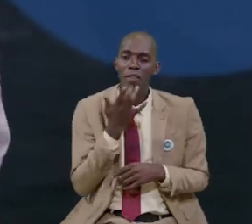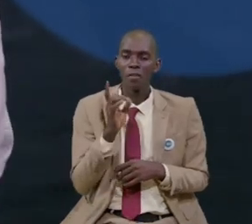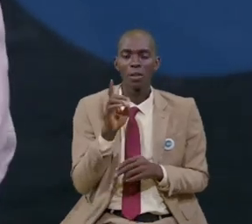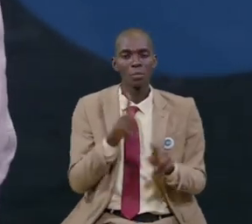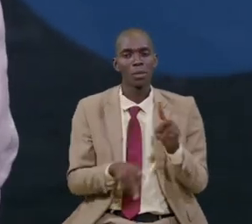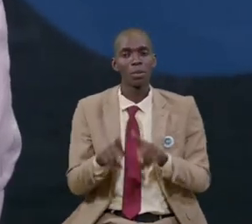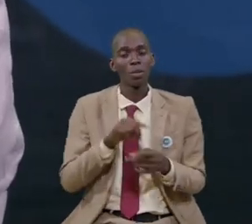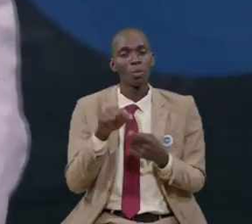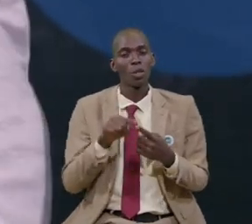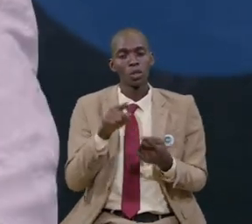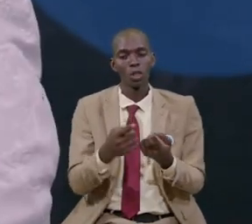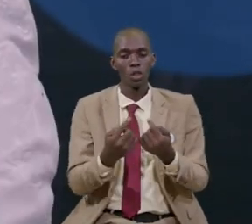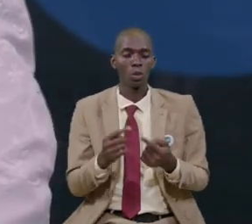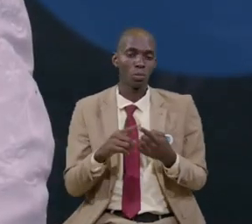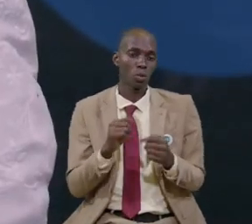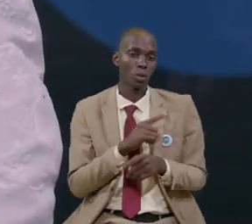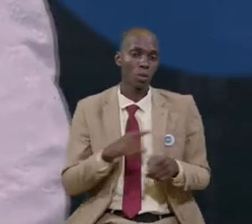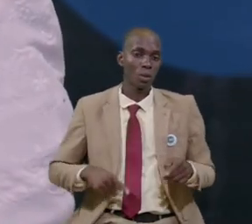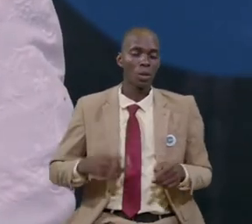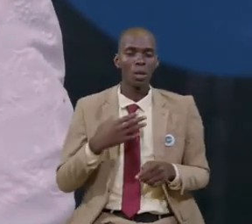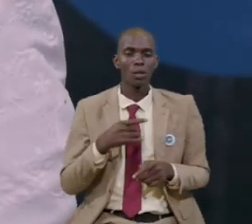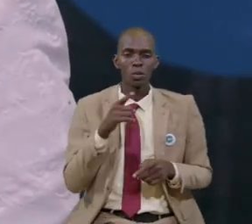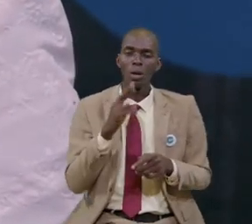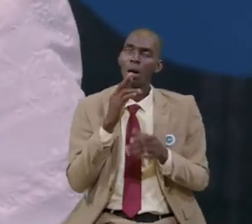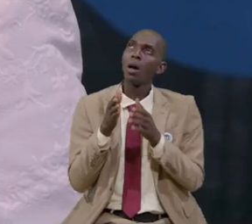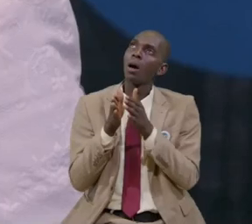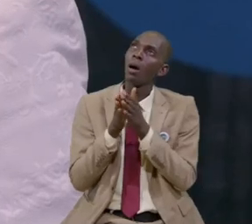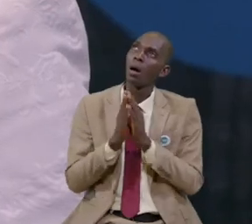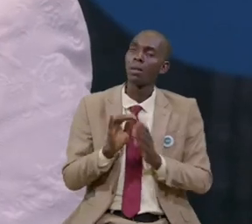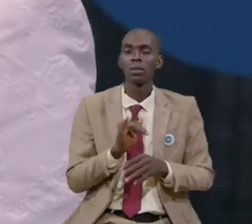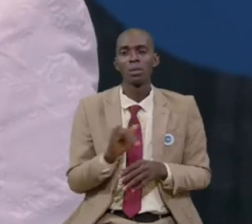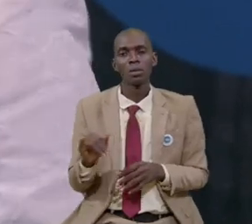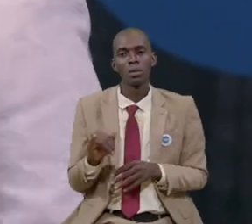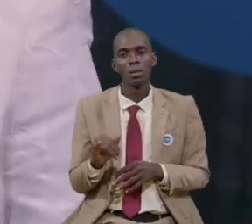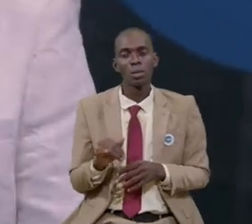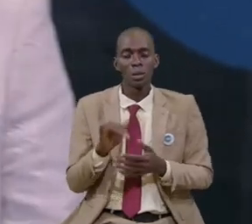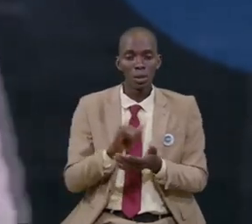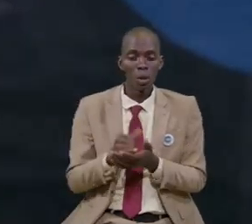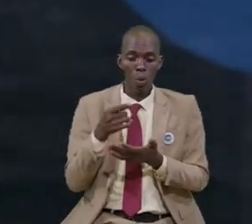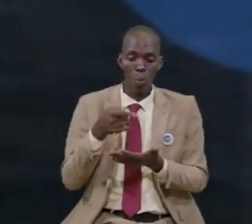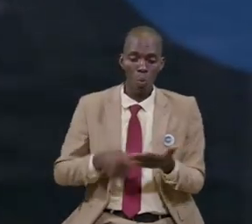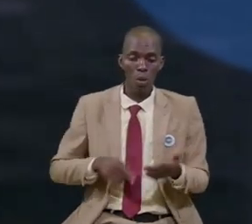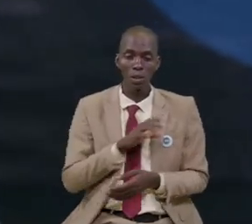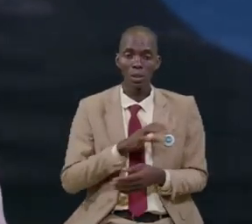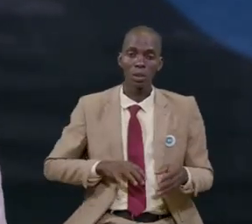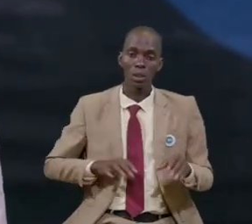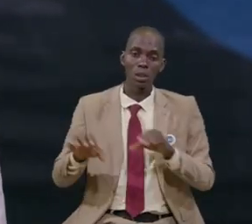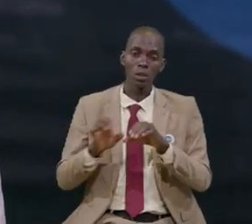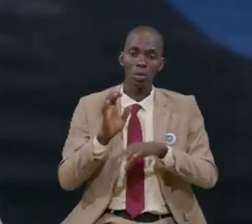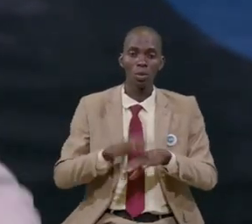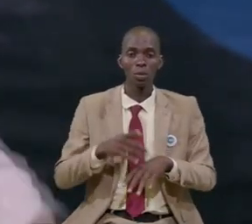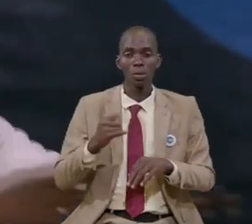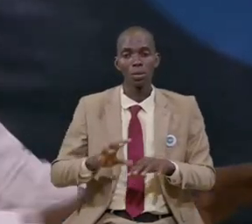Seigneur, vous demandez que ce que Christ a fait à la croix du calvaire, que